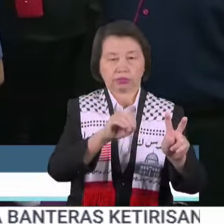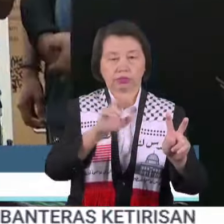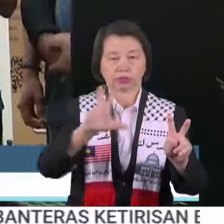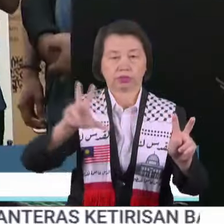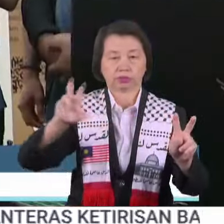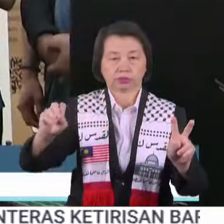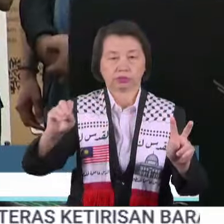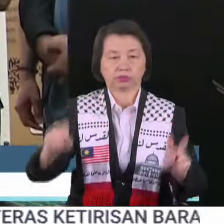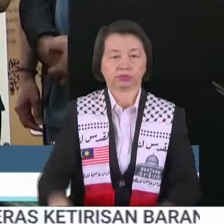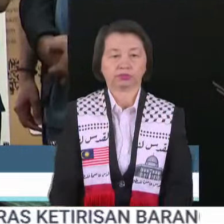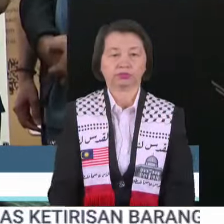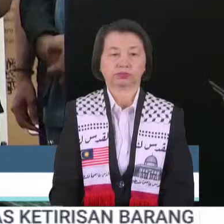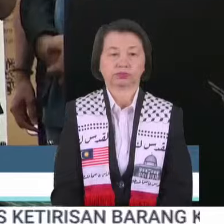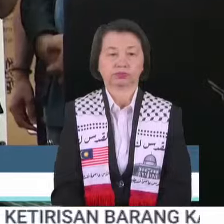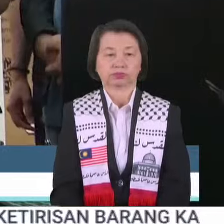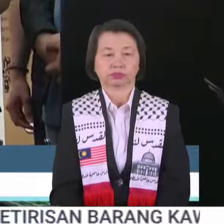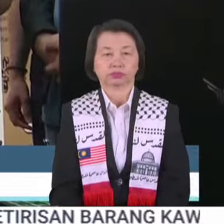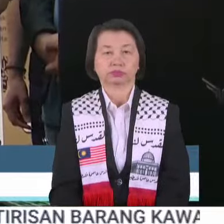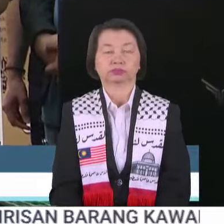2030.